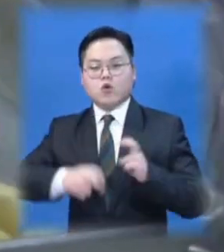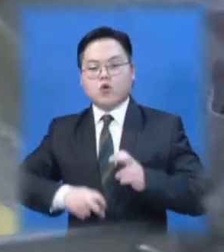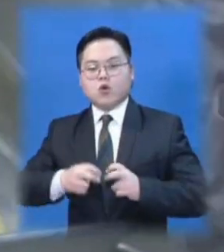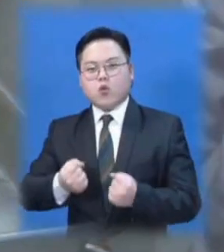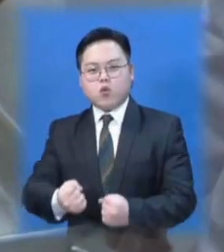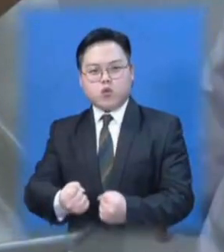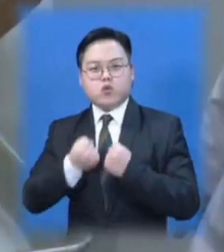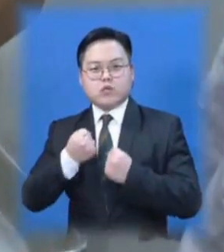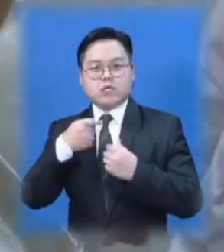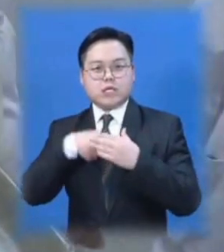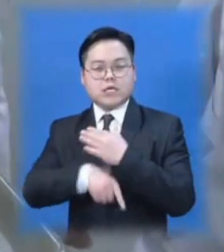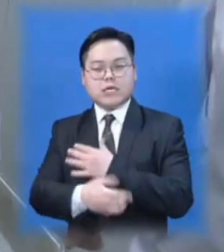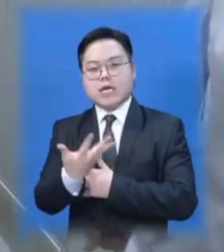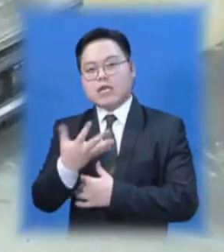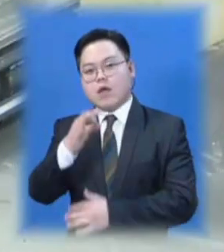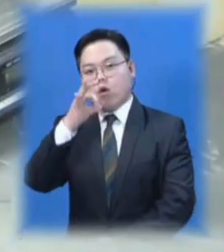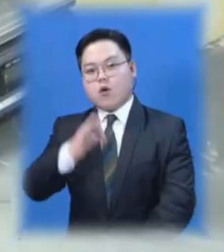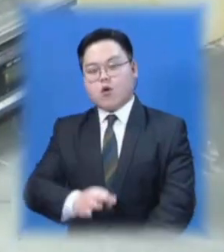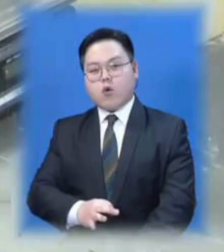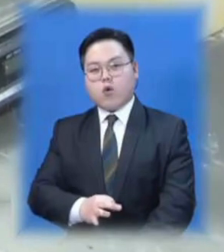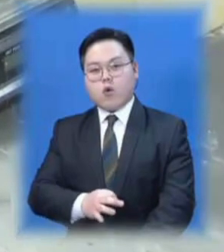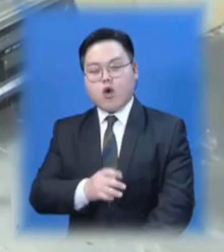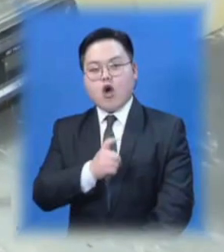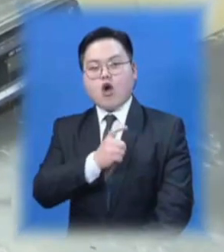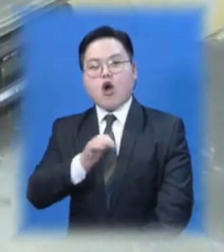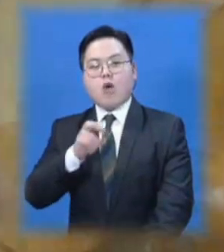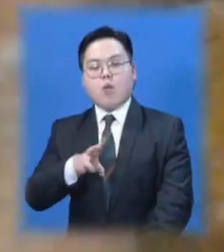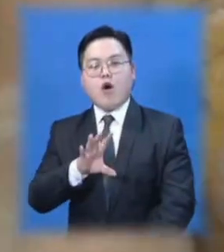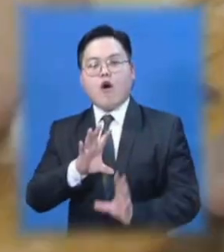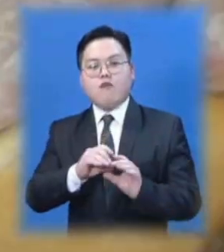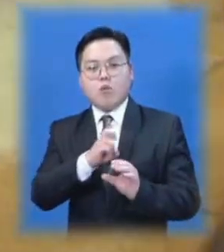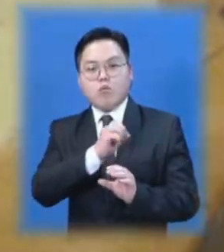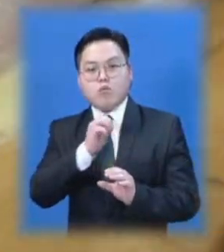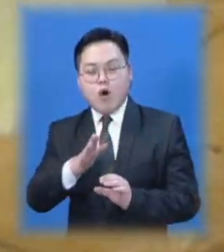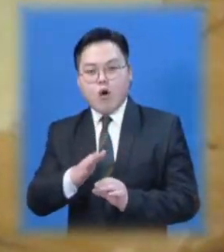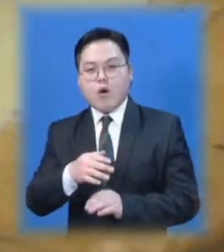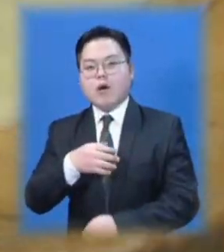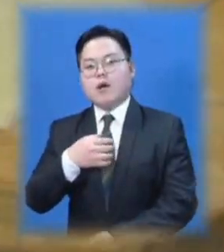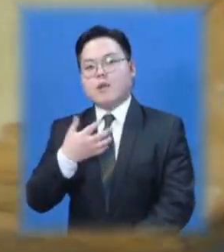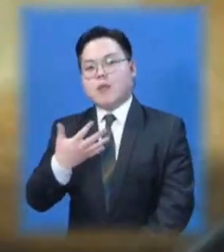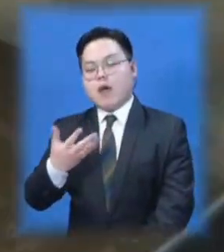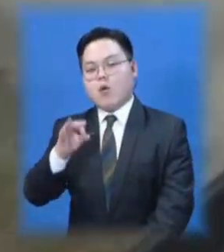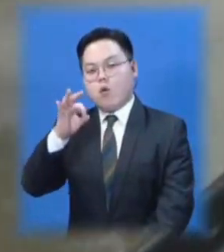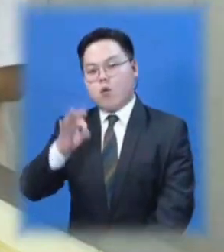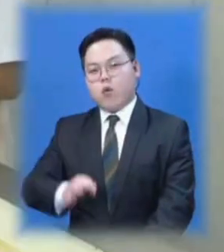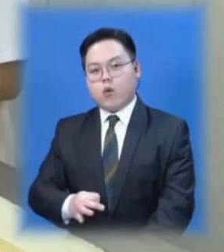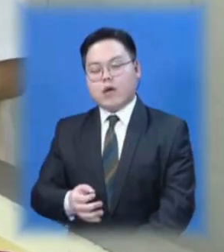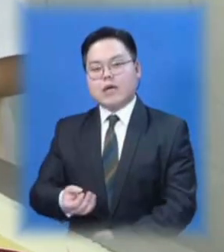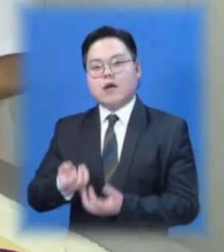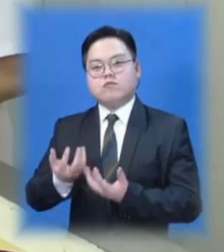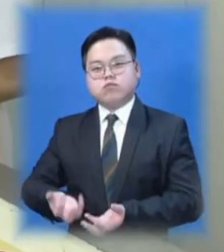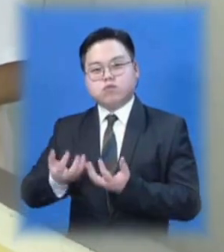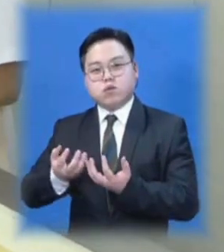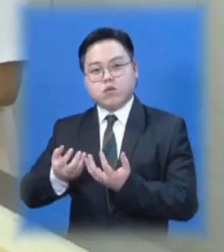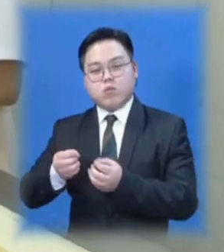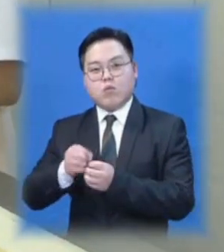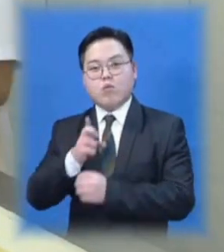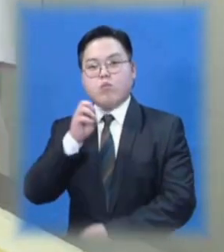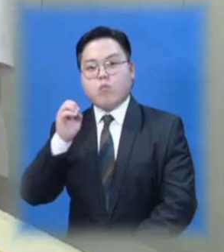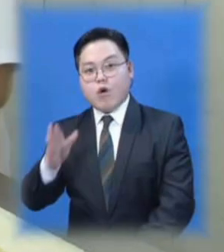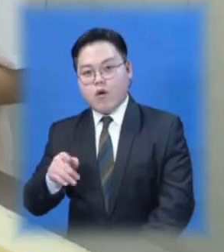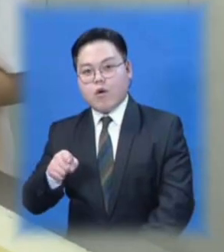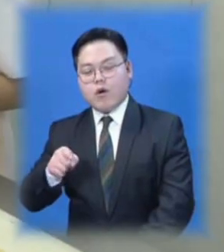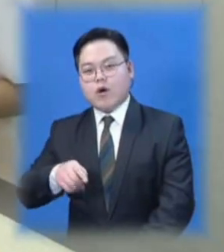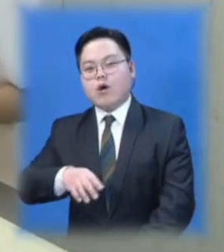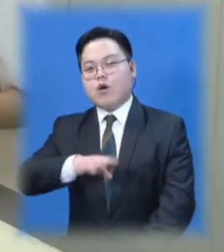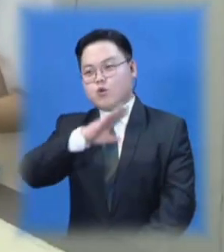хүчин чадлын 50% хөөмөл 25% чанмал бүтээгдэхүүн үйлдвэрлэдэг. Цар тахлын үед төрөл зэж ажгүй нэгжийн цахилгаан